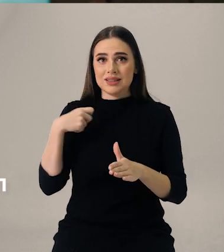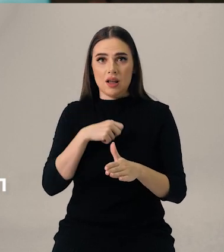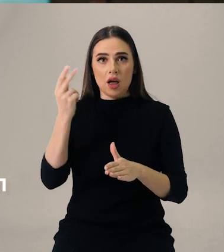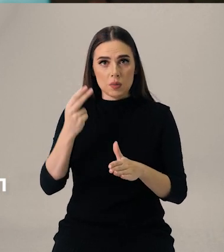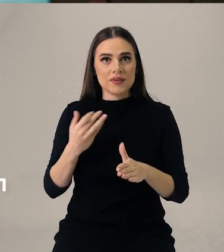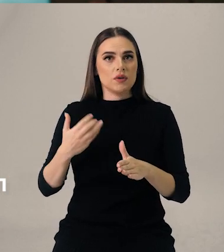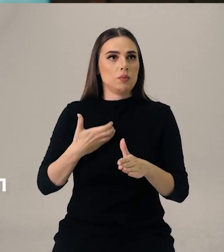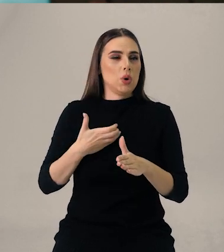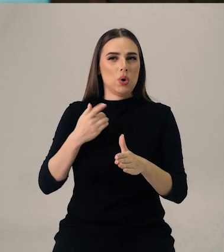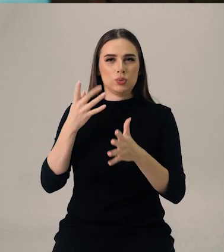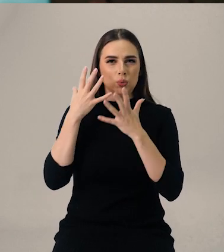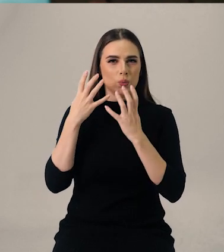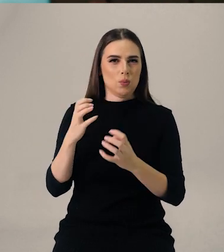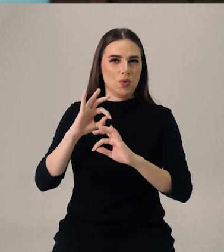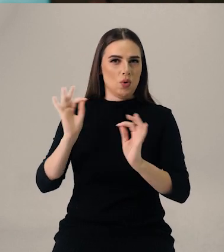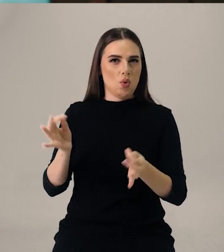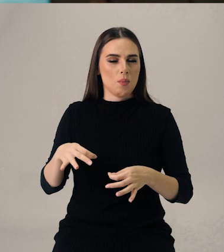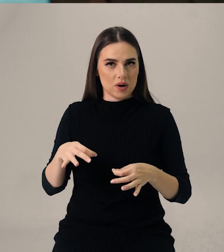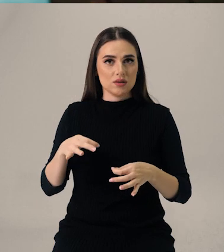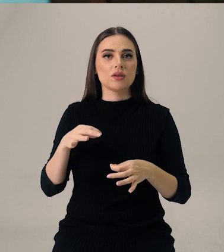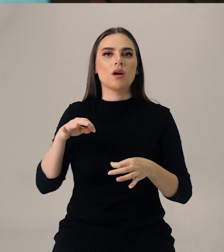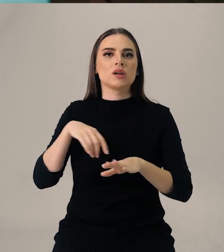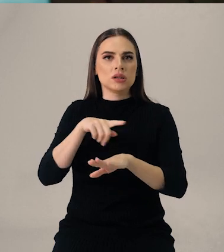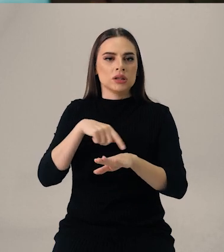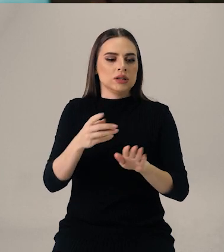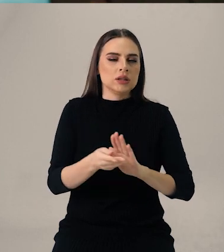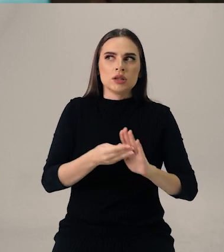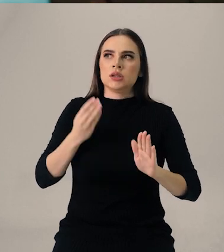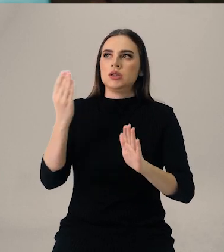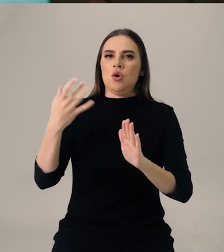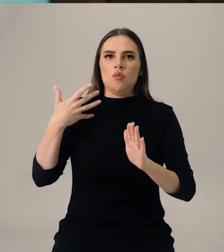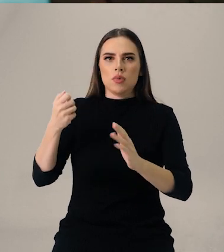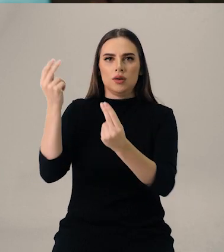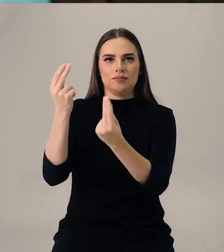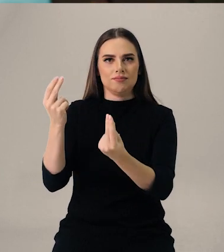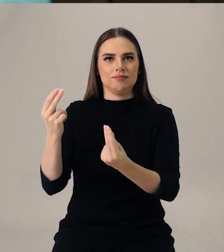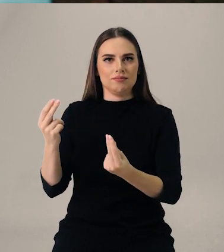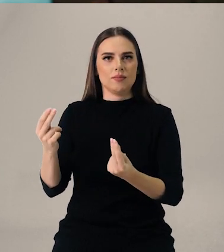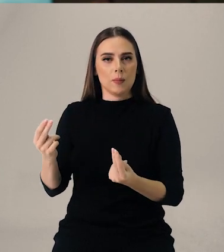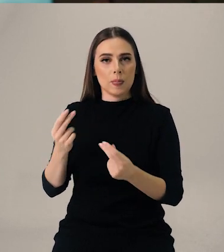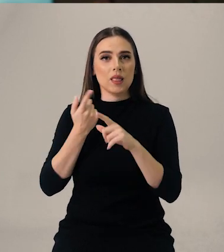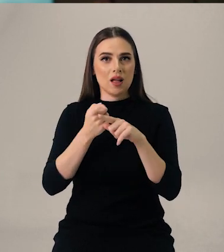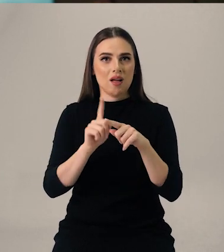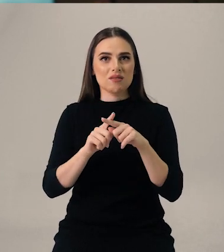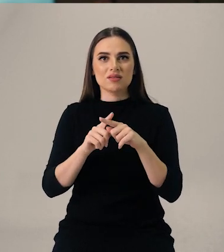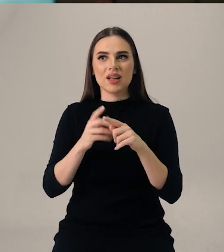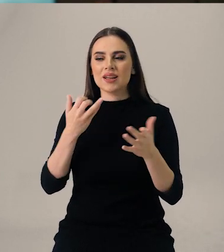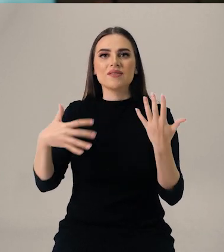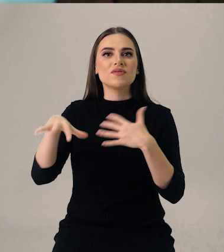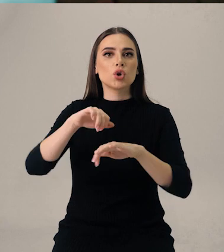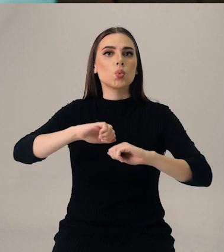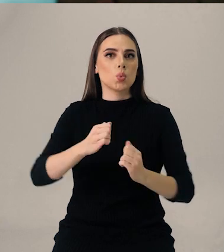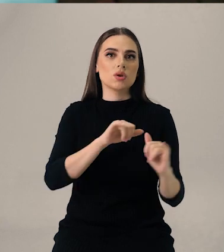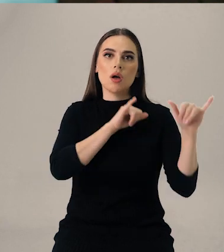темные образы. Но потом все равно возвращался к ним и продолжал писать. Подобный эффект работа оказывала и на